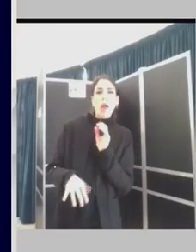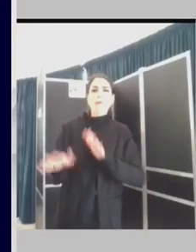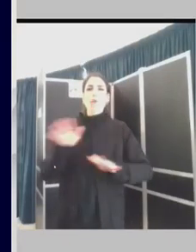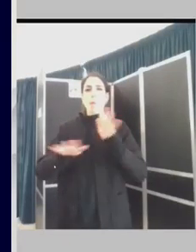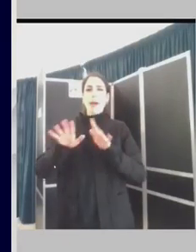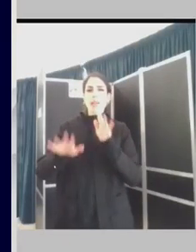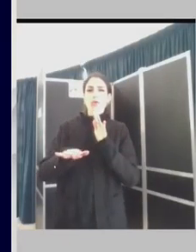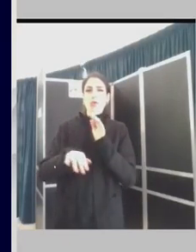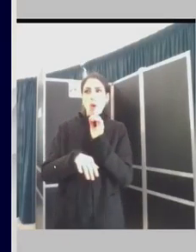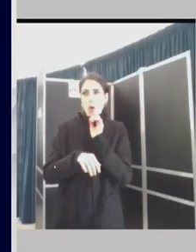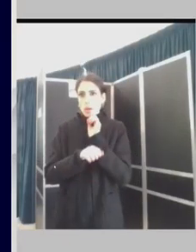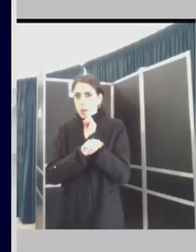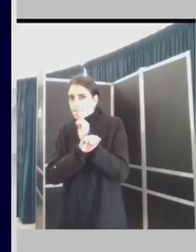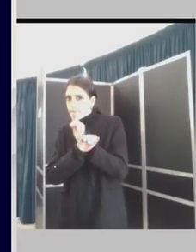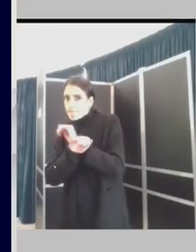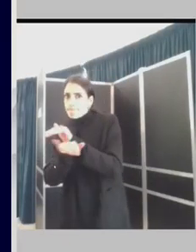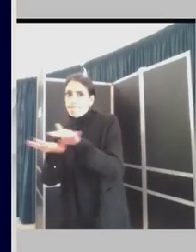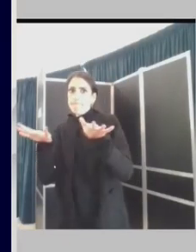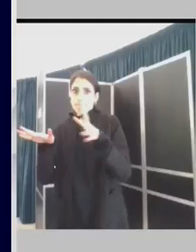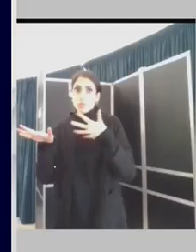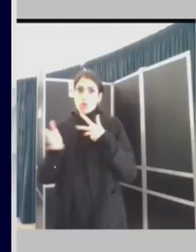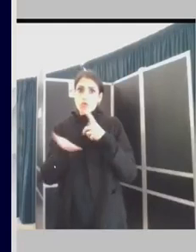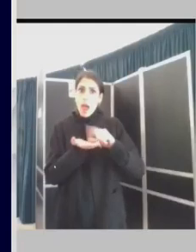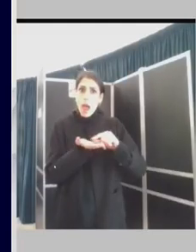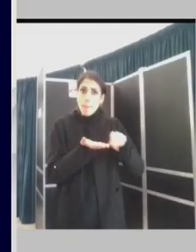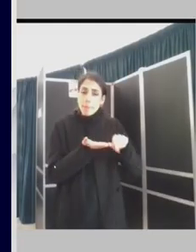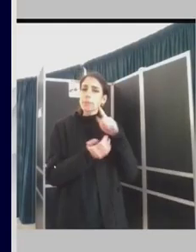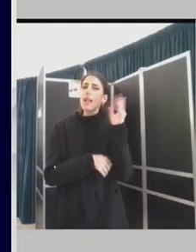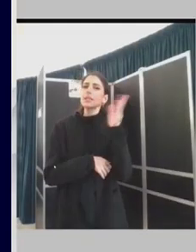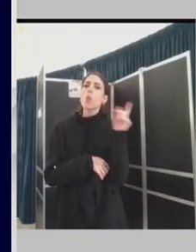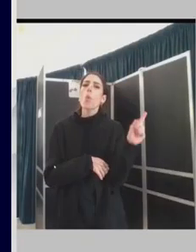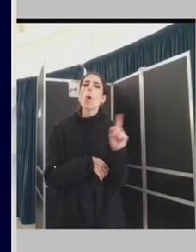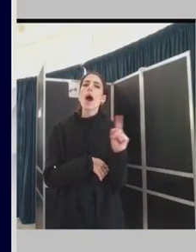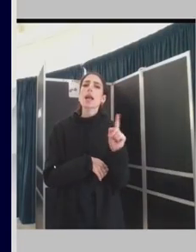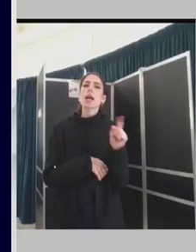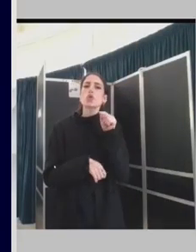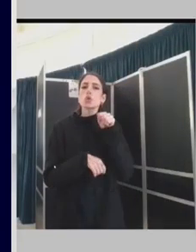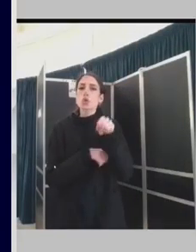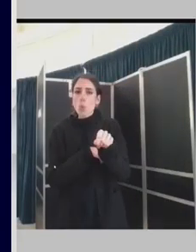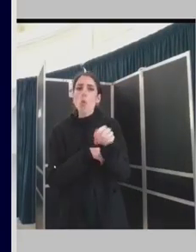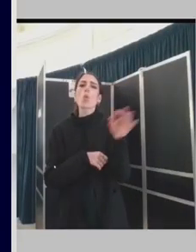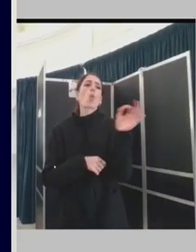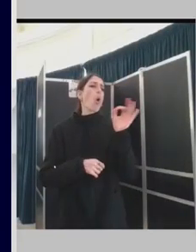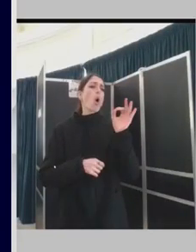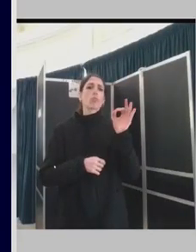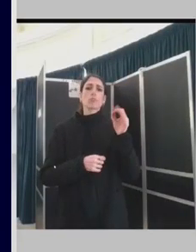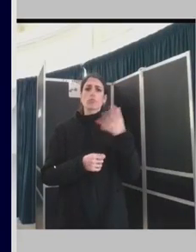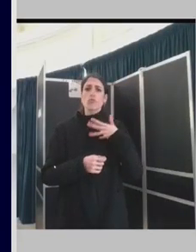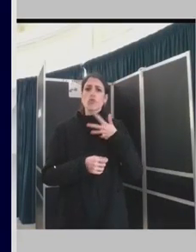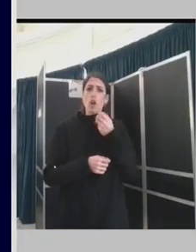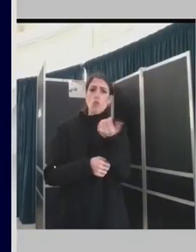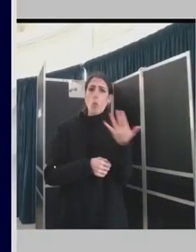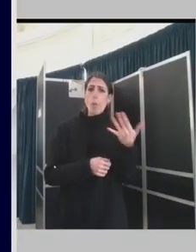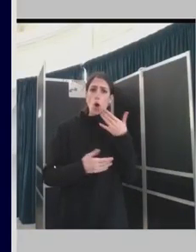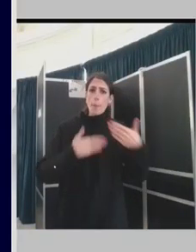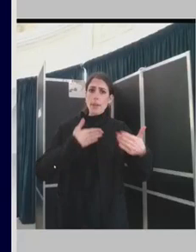di poter semplificare il contatto al numero unico dell'emergenza è qualcosa per noi